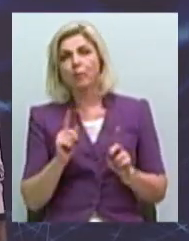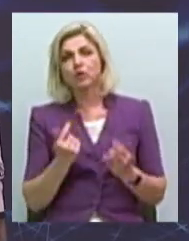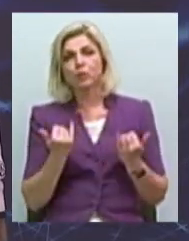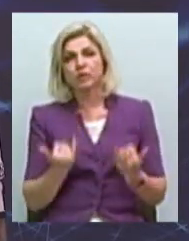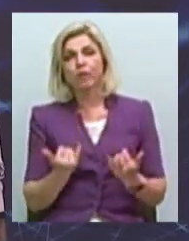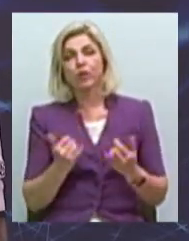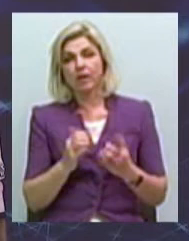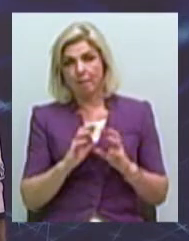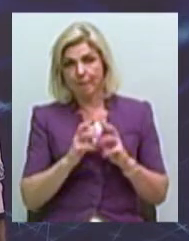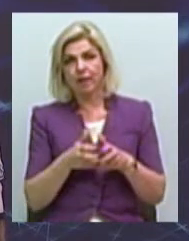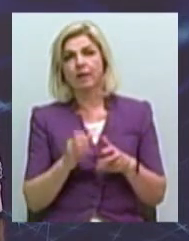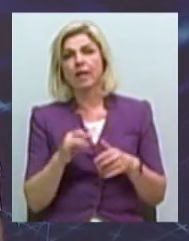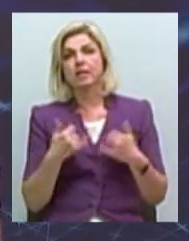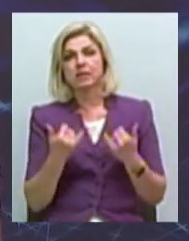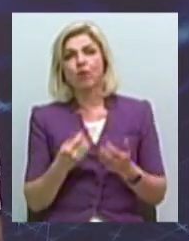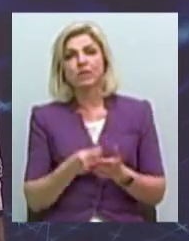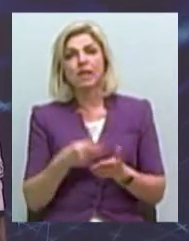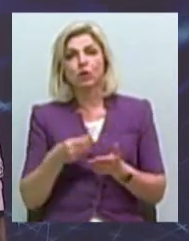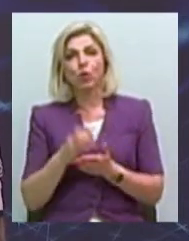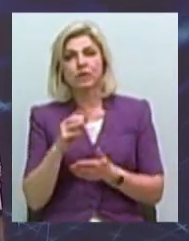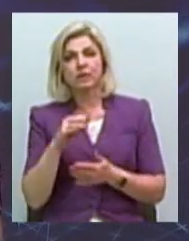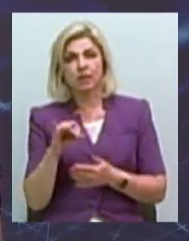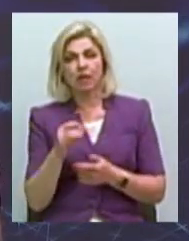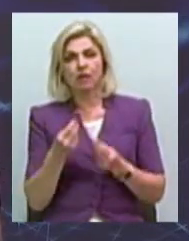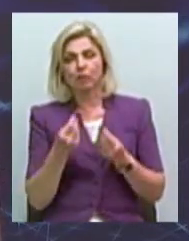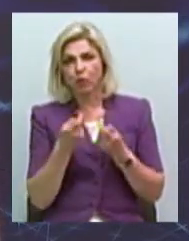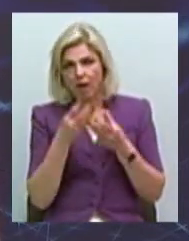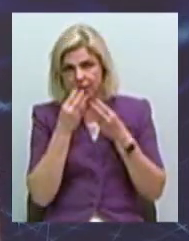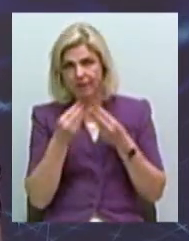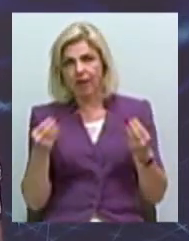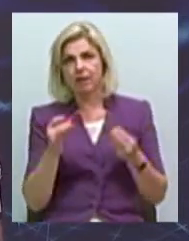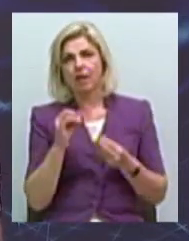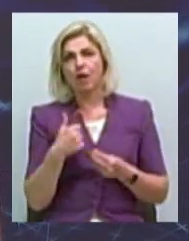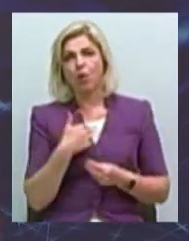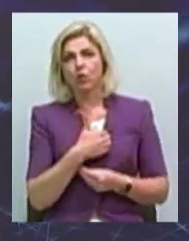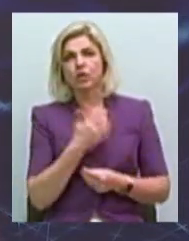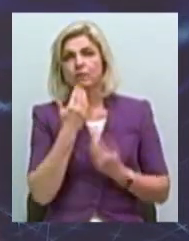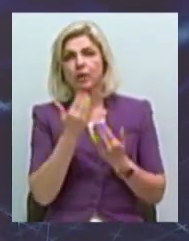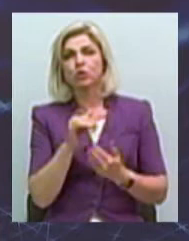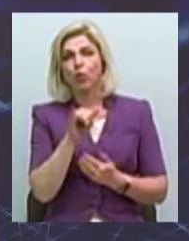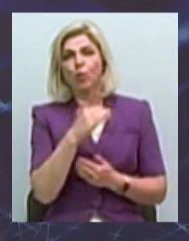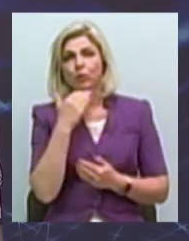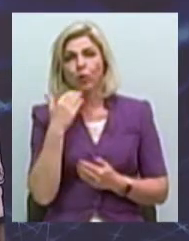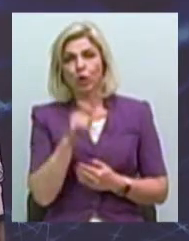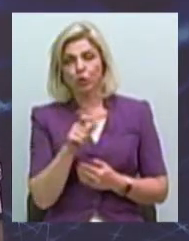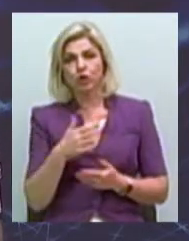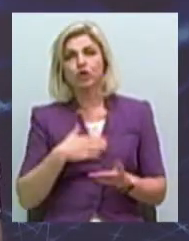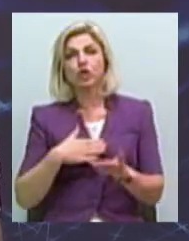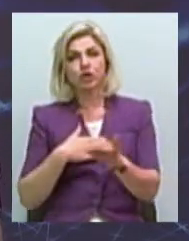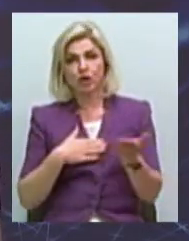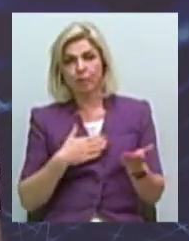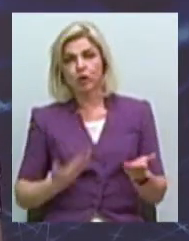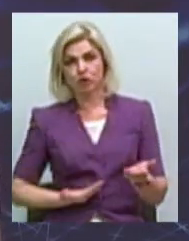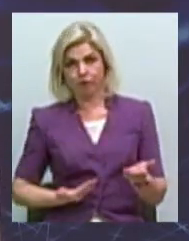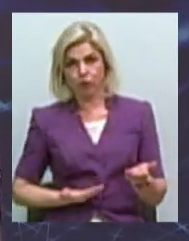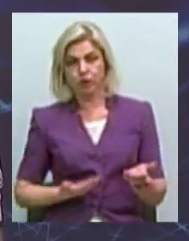мир и сегодняшние ценности, они как бы развеялись. И мне хочется спросить у многих людей, для чего вы, собственно,